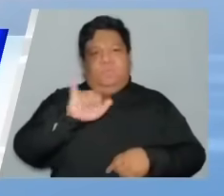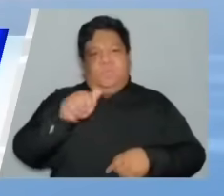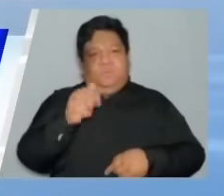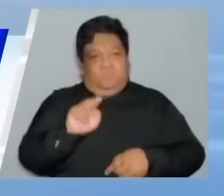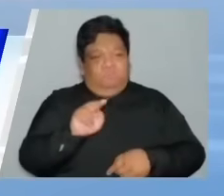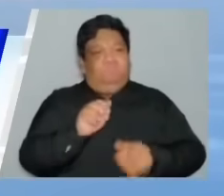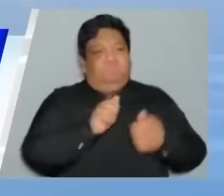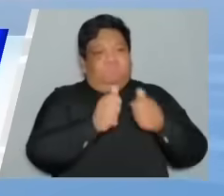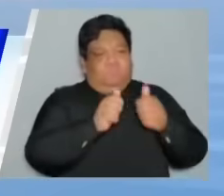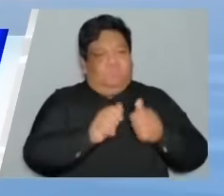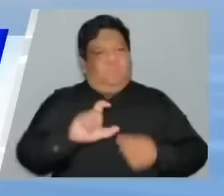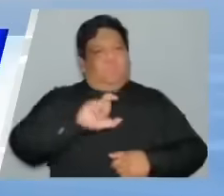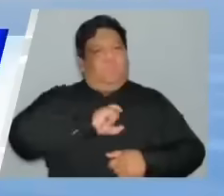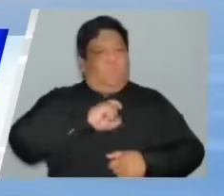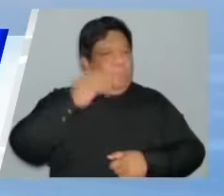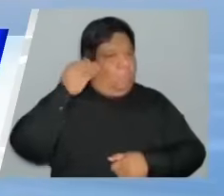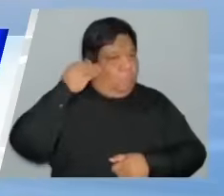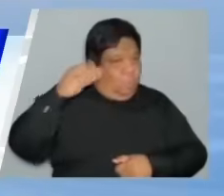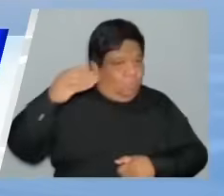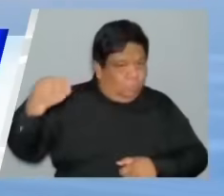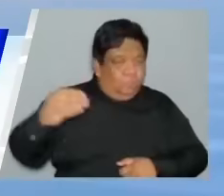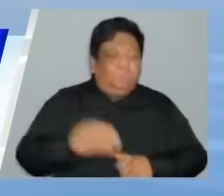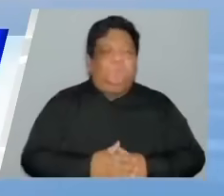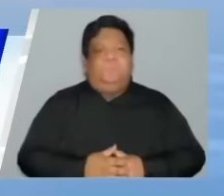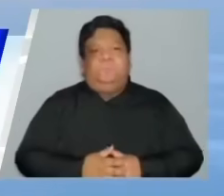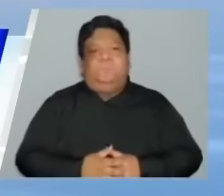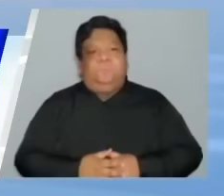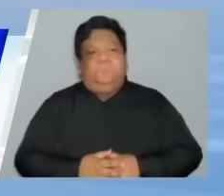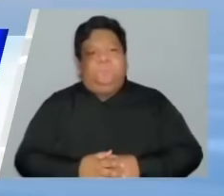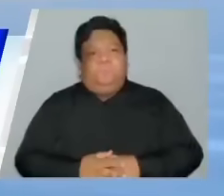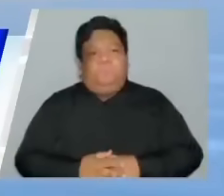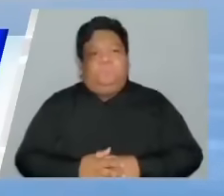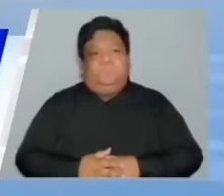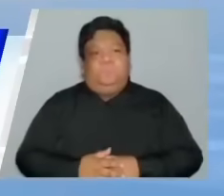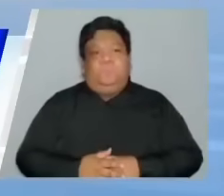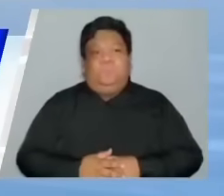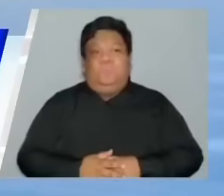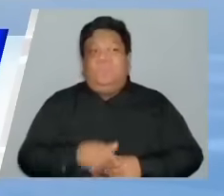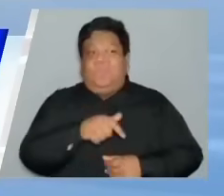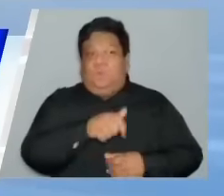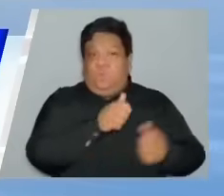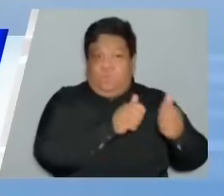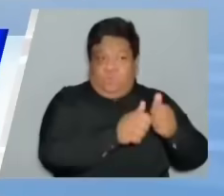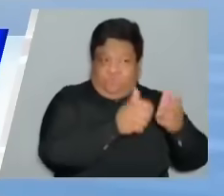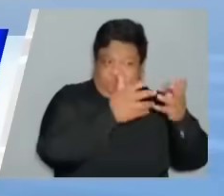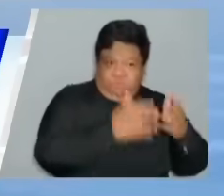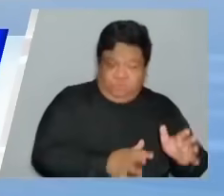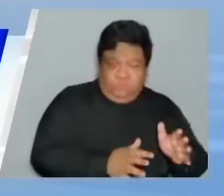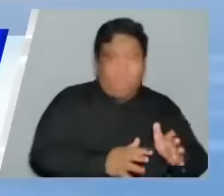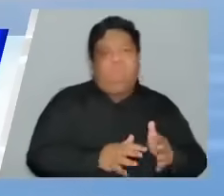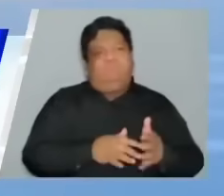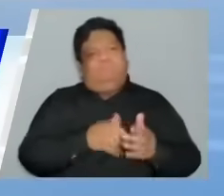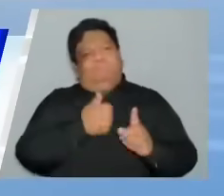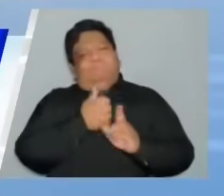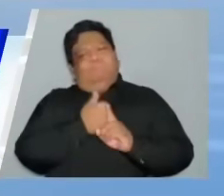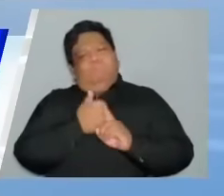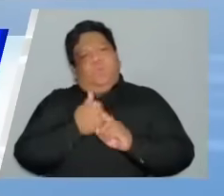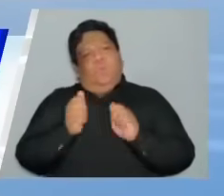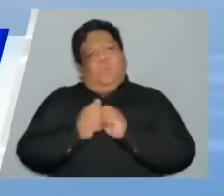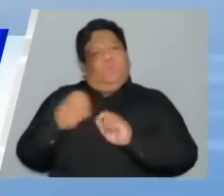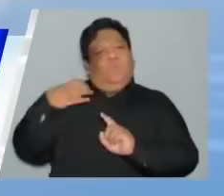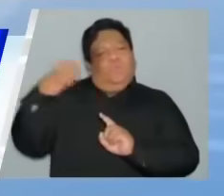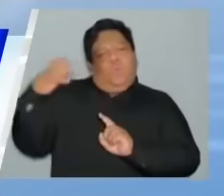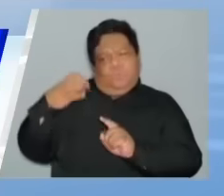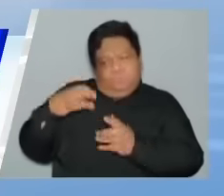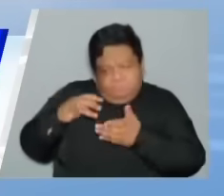medal sa men's floor exercise. Matapos ang kompetisyon, inaral daw nila ng kanyang coach ang kanyang